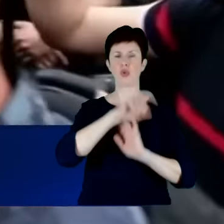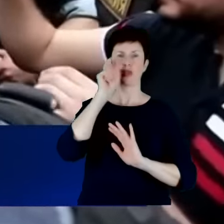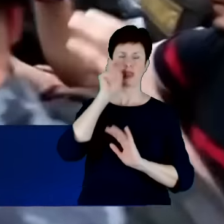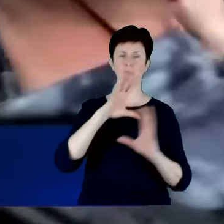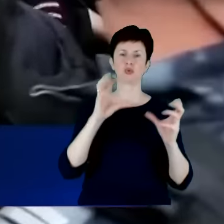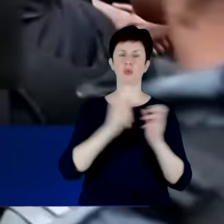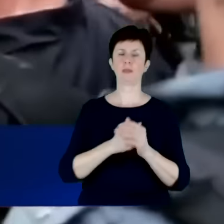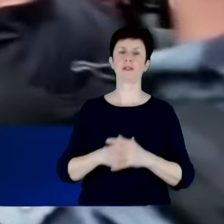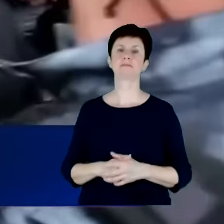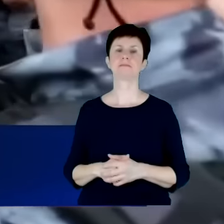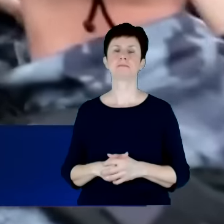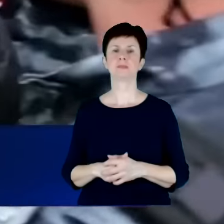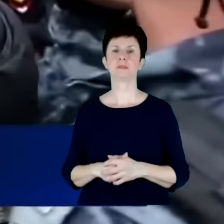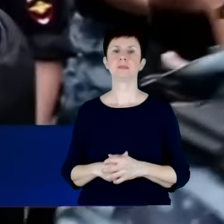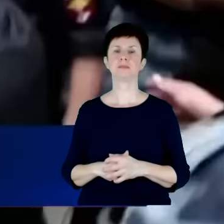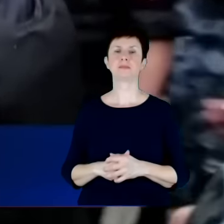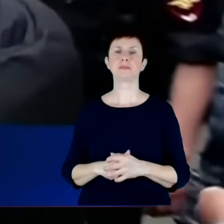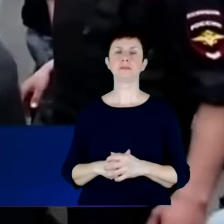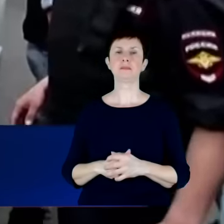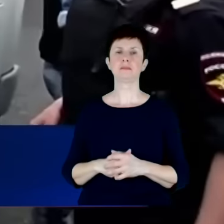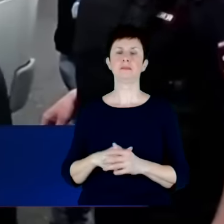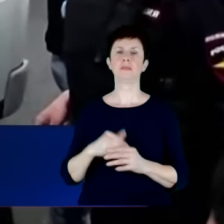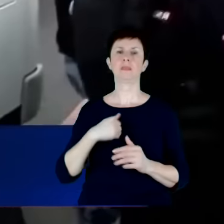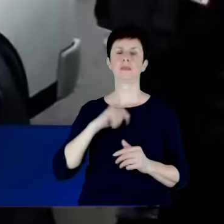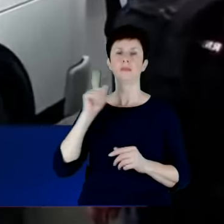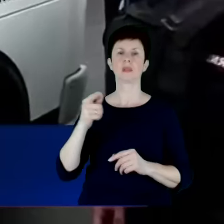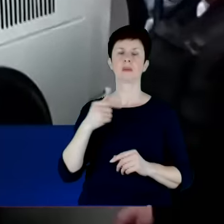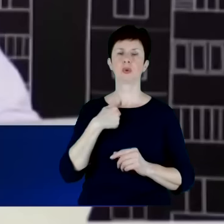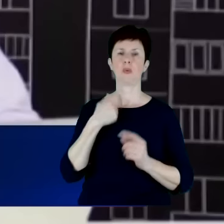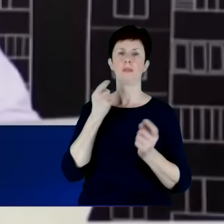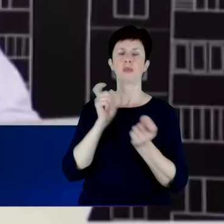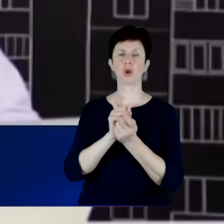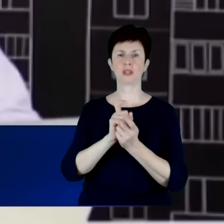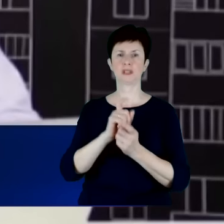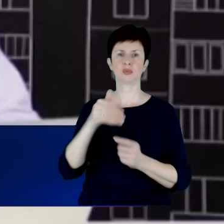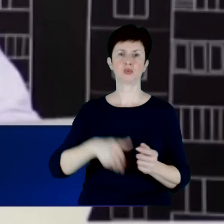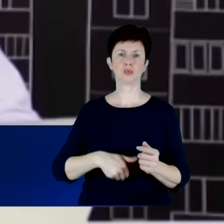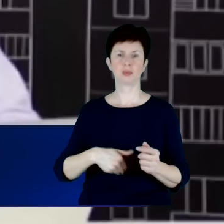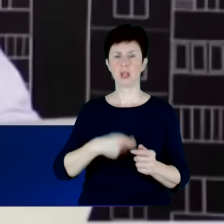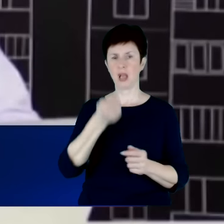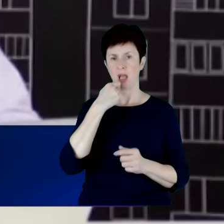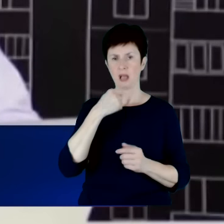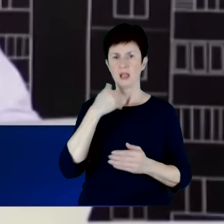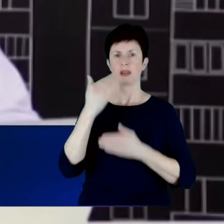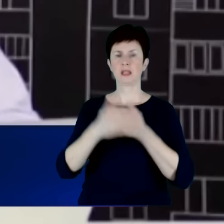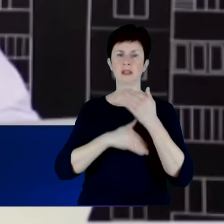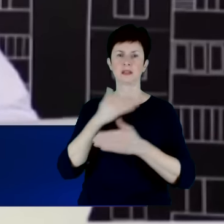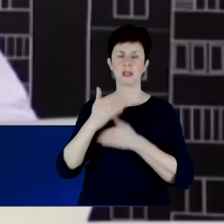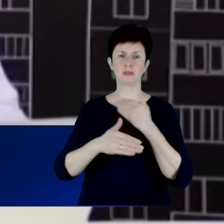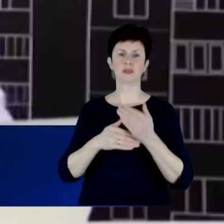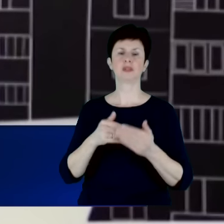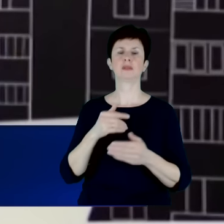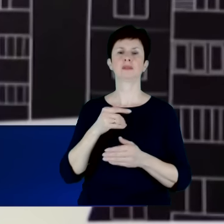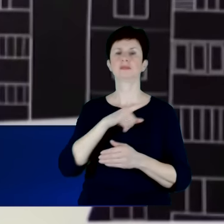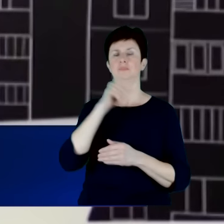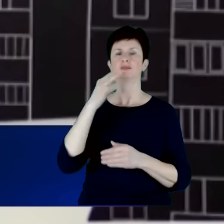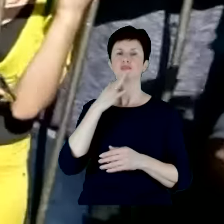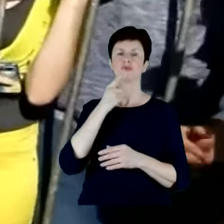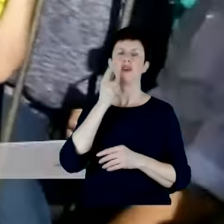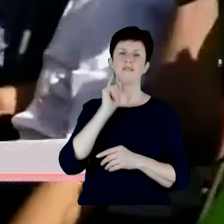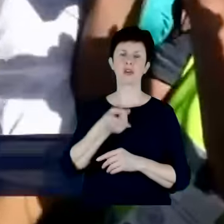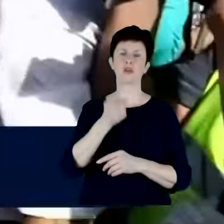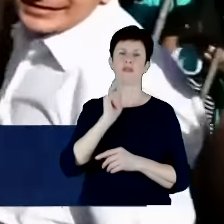marca trafił do kolonii karnej, gdzie rozpoczął głodówkę. W kolejnych procesach politycznych skazywano go na następne wyroki.